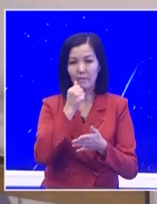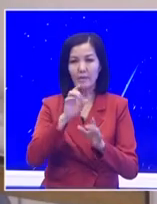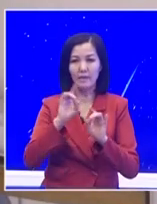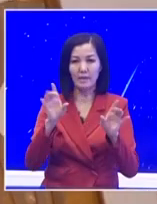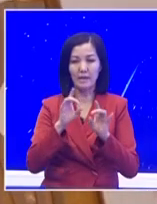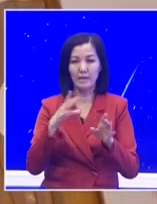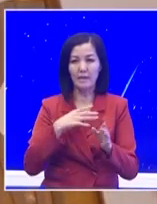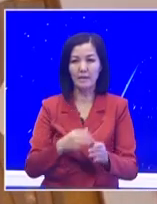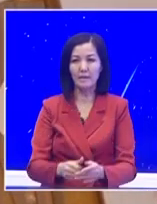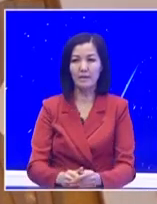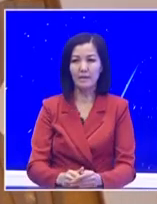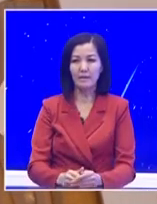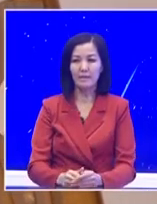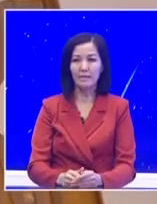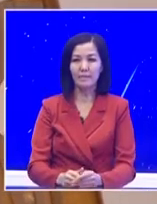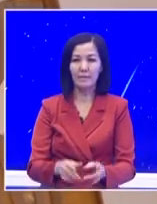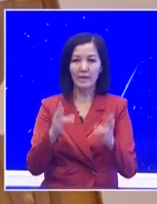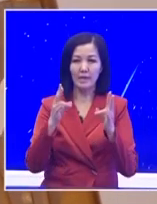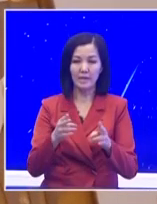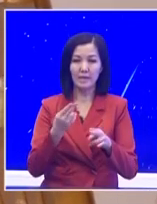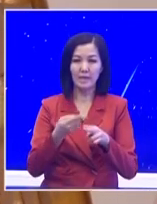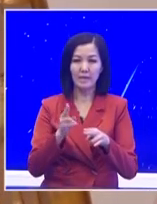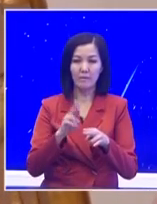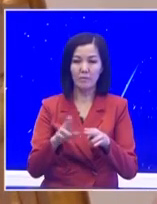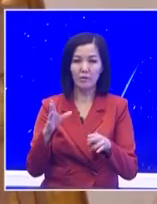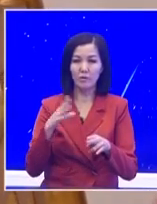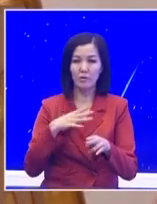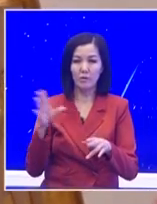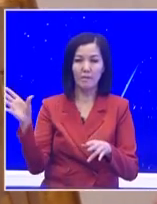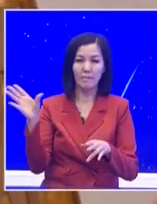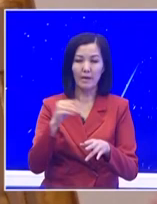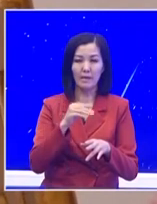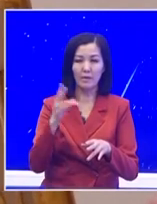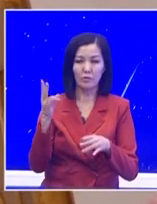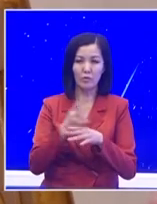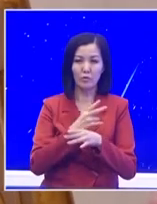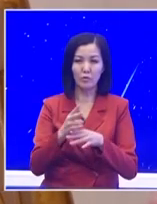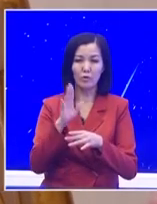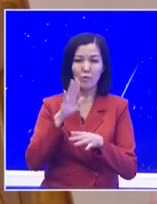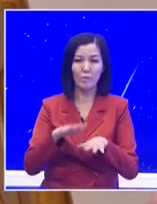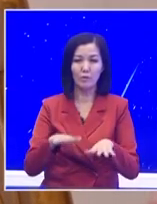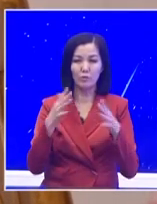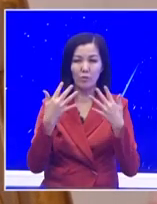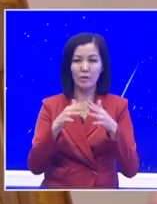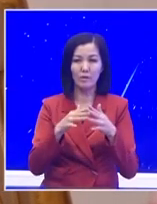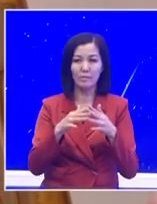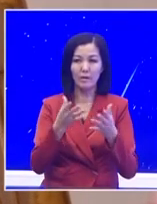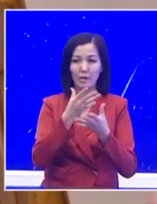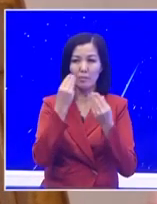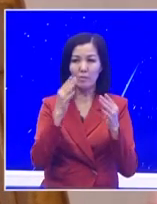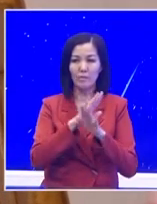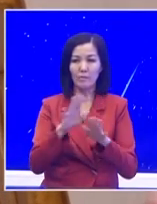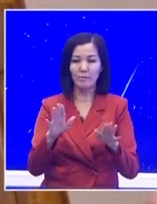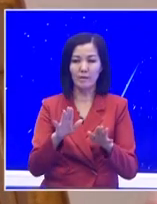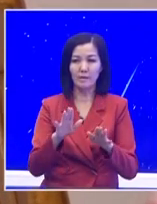сыйғызды. Қасірет келді сол күні, жайпап кетті сол түні, топан су басты ауылды, ұмытпаспыз біз